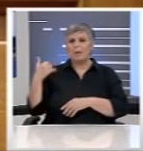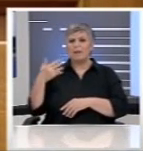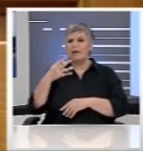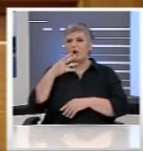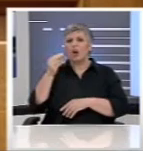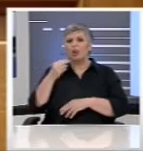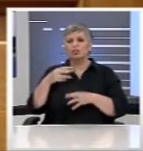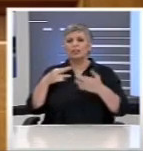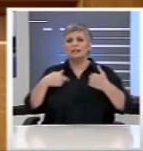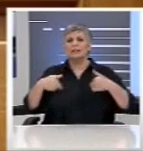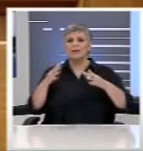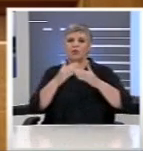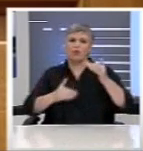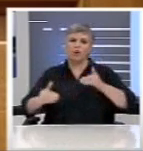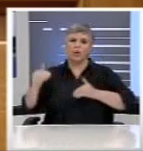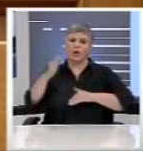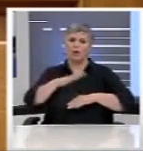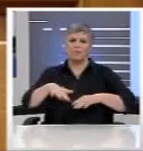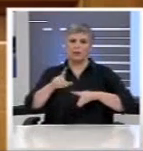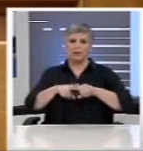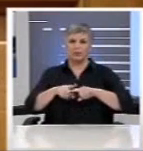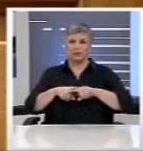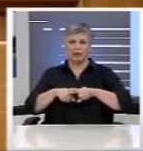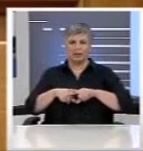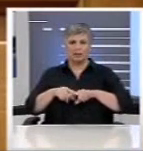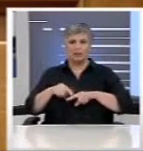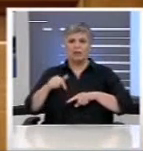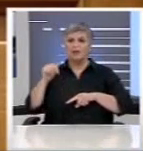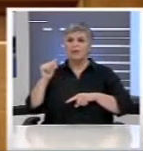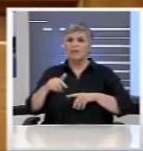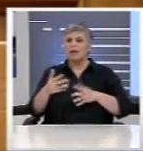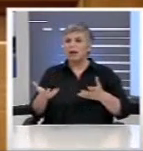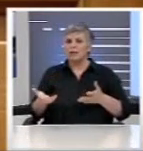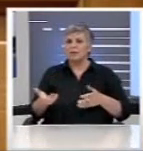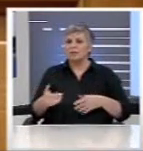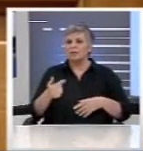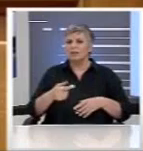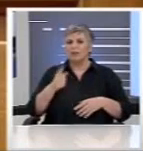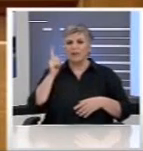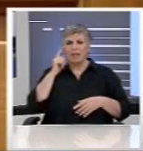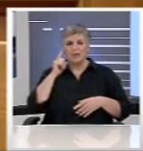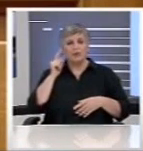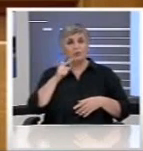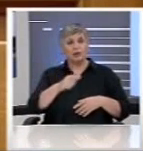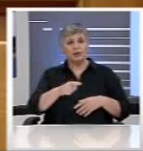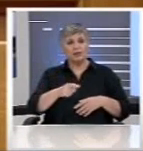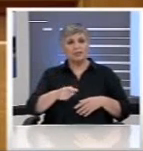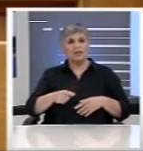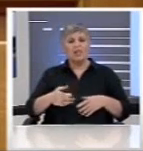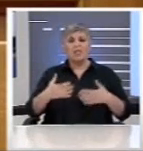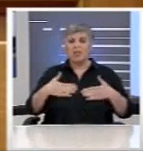Επικρατείας, καταλαβαίνω ότι μάλλον είστε με την πλευρά αυτών που θέλουν, που πρέπει να αποφύγουν κατά εσάς να πληρώσουν. Εμείς